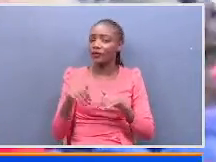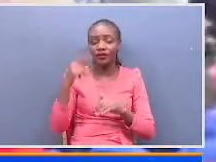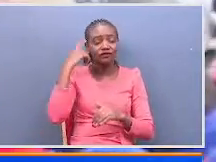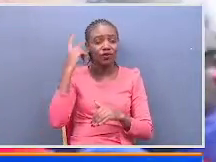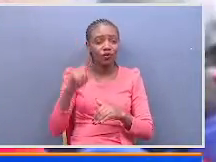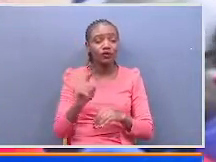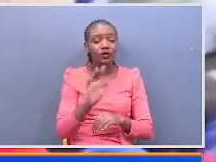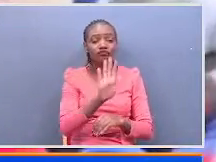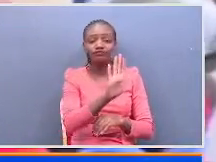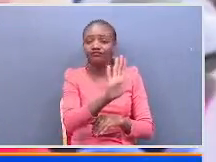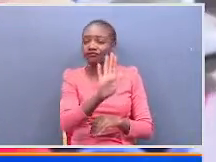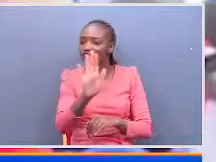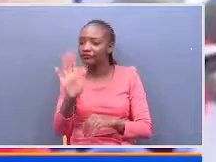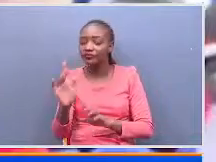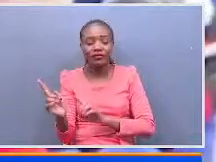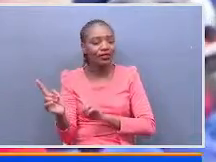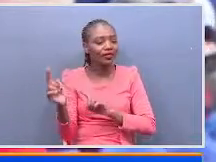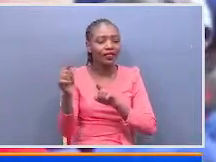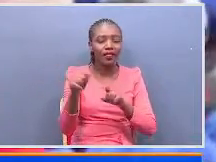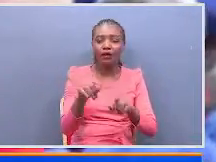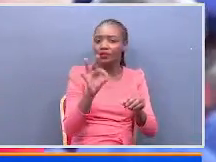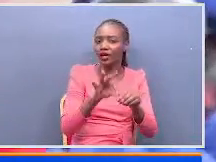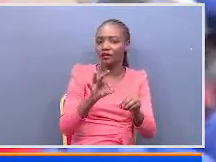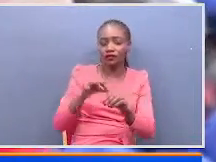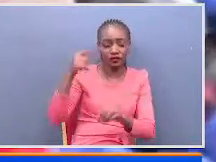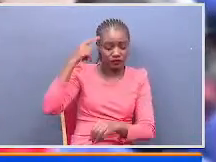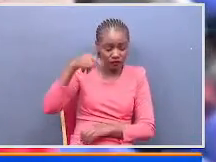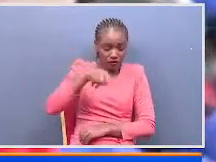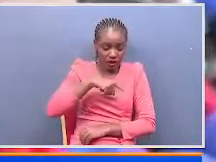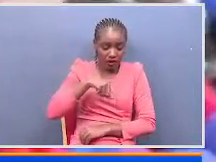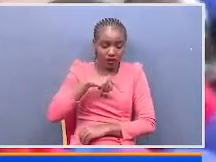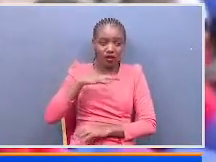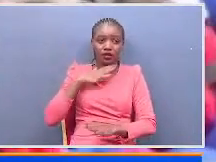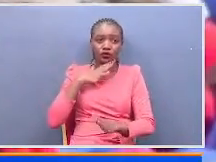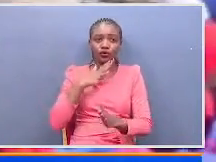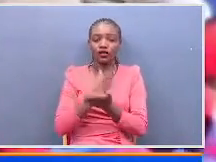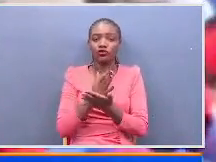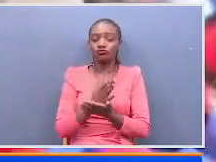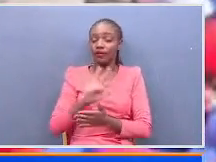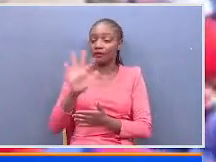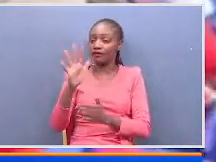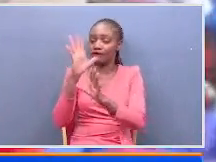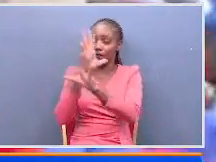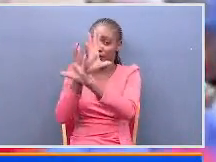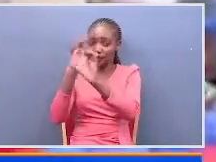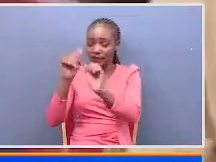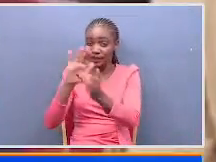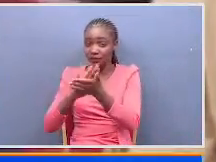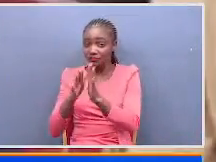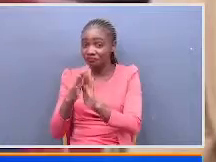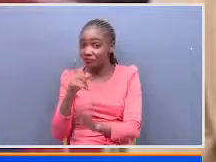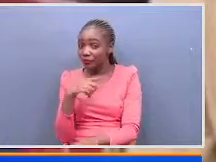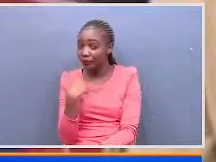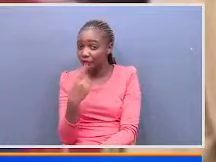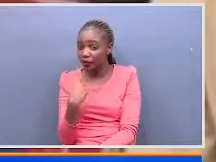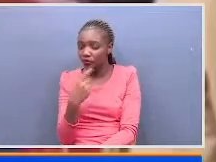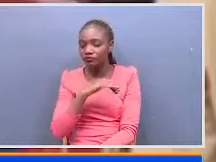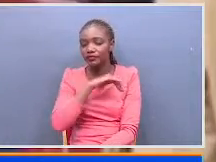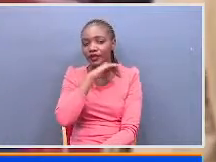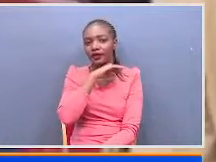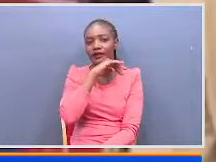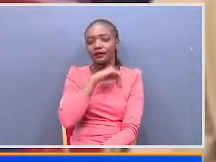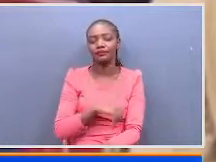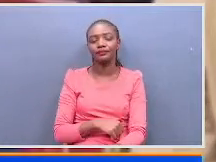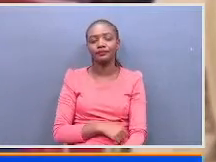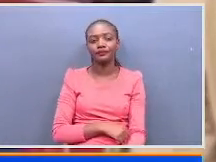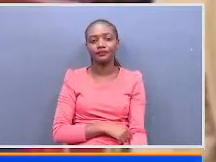nyinyi muidhinishe. Ndivyo rais wa tano Raila Amolo Odinga achukue